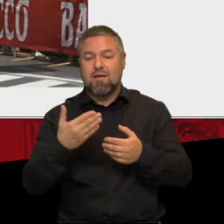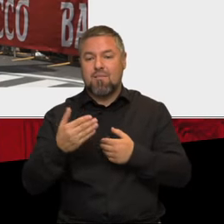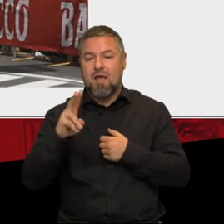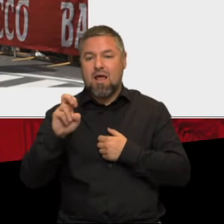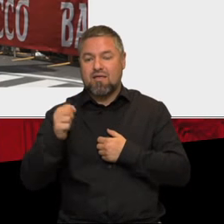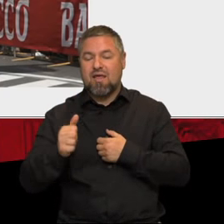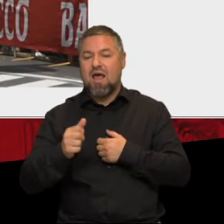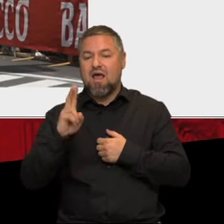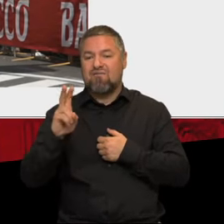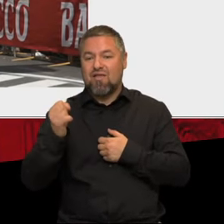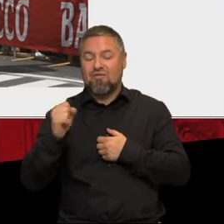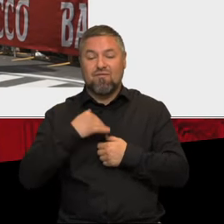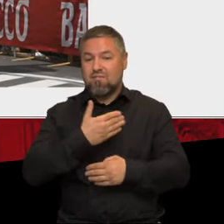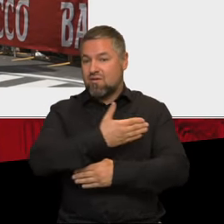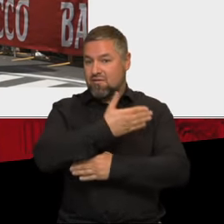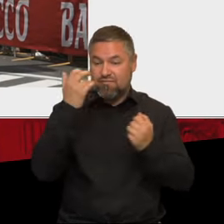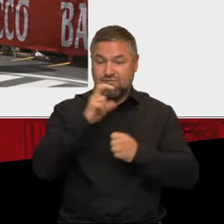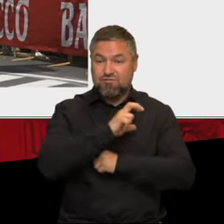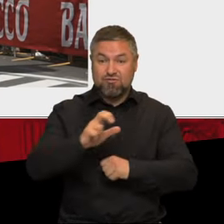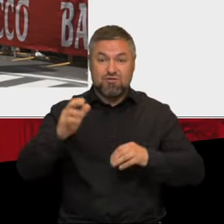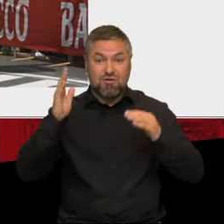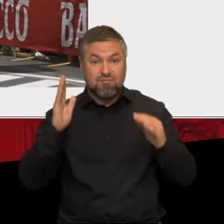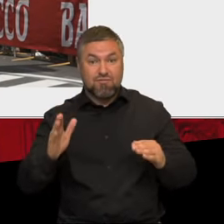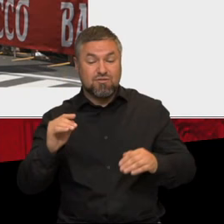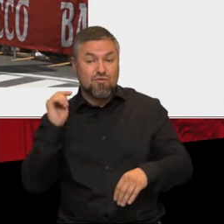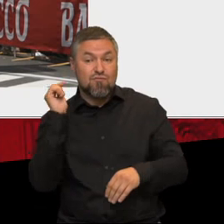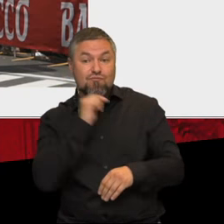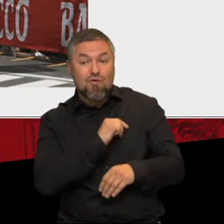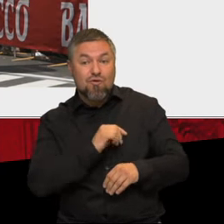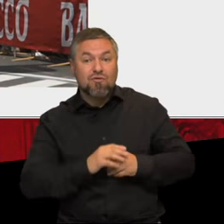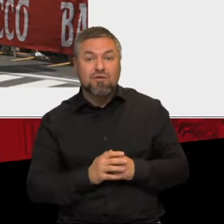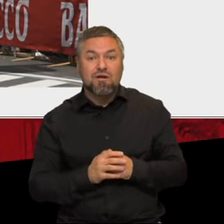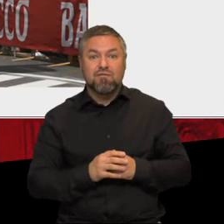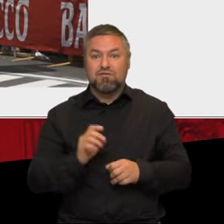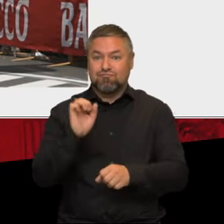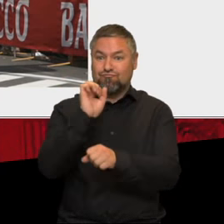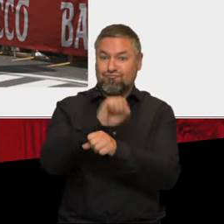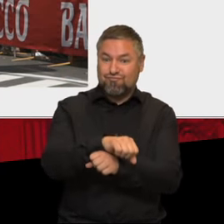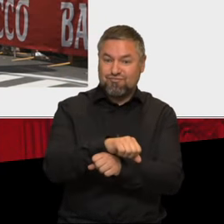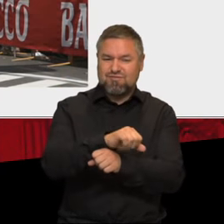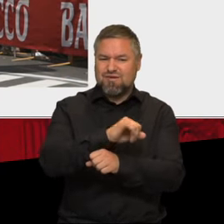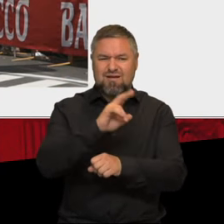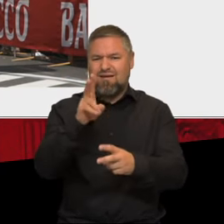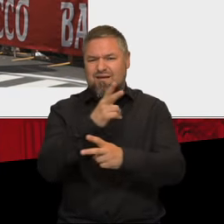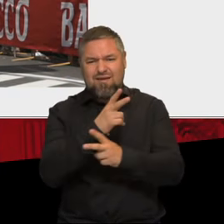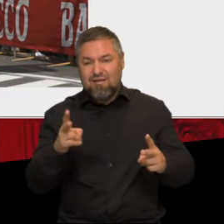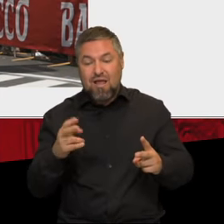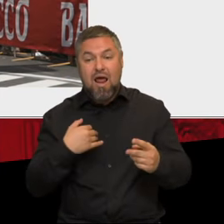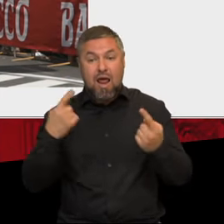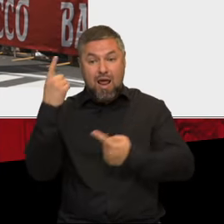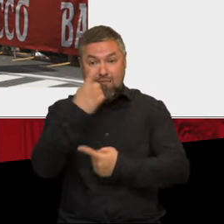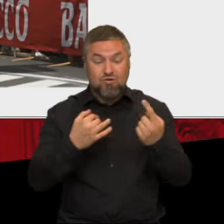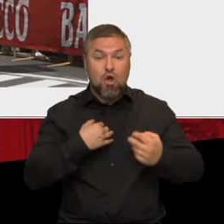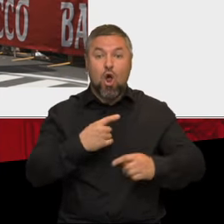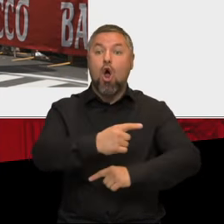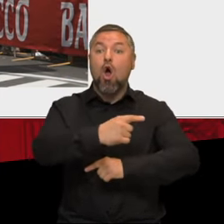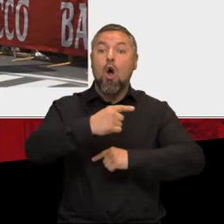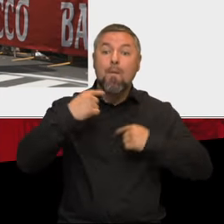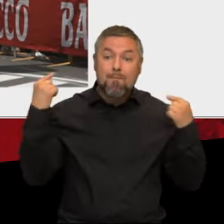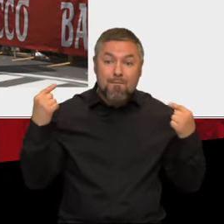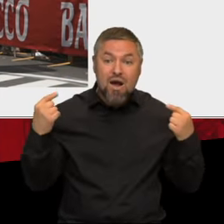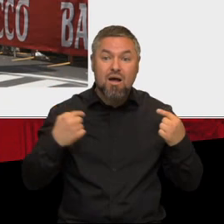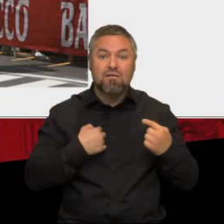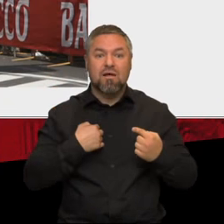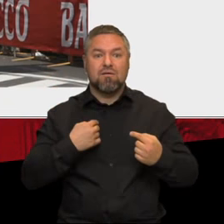Dlatego powiedziałam, że nie wiadomo, czy będziemy w stanie przezwyciężyć go kiedykolwiek. Także myśląc o mecie w naszym wyścigu